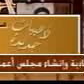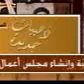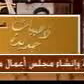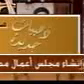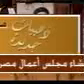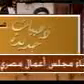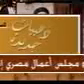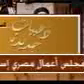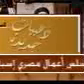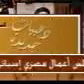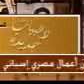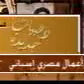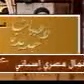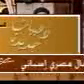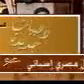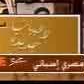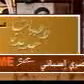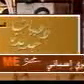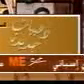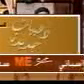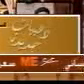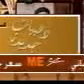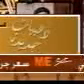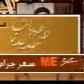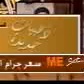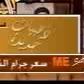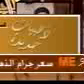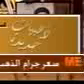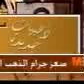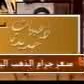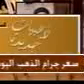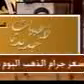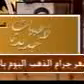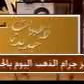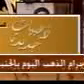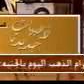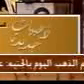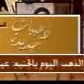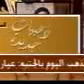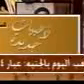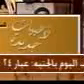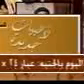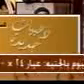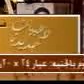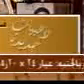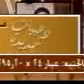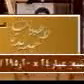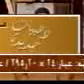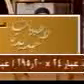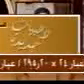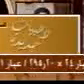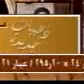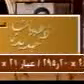والشفقة كلمة من الكلمات التي تشرح معاني الرحمة. الرحمة